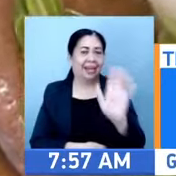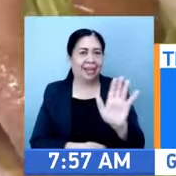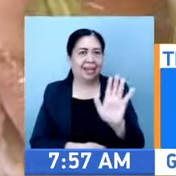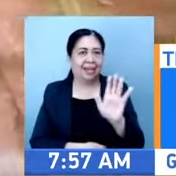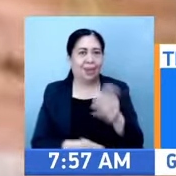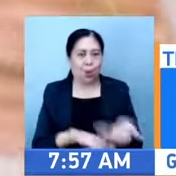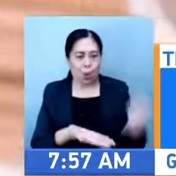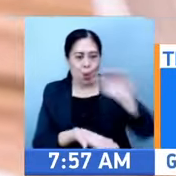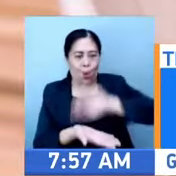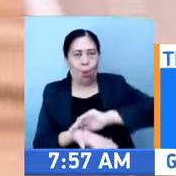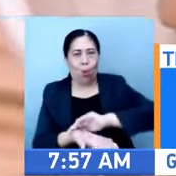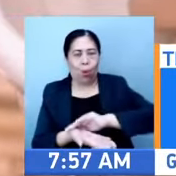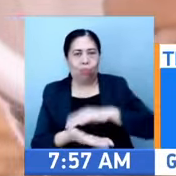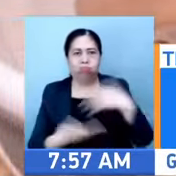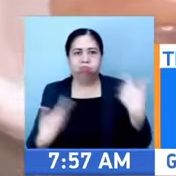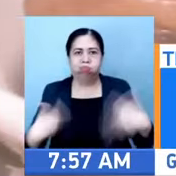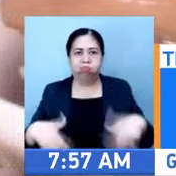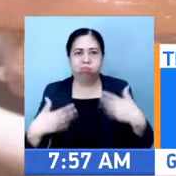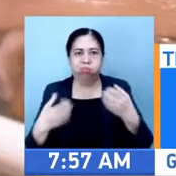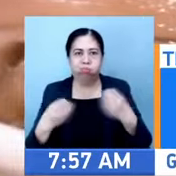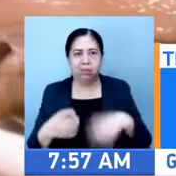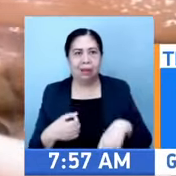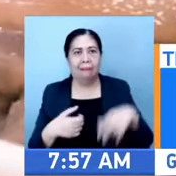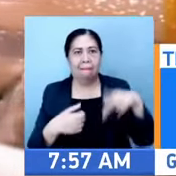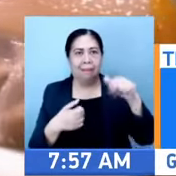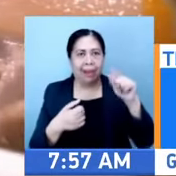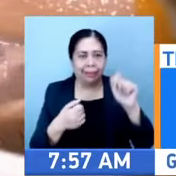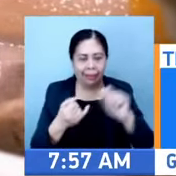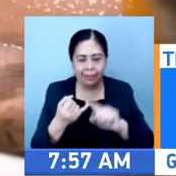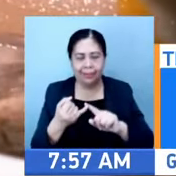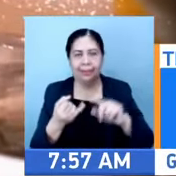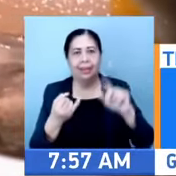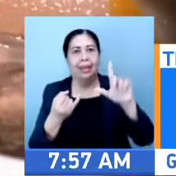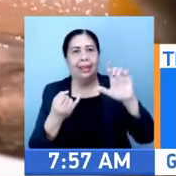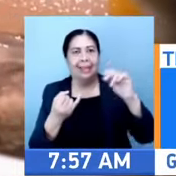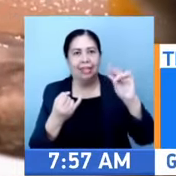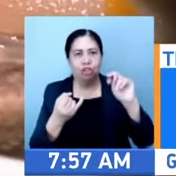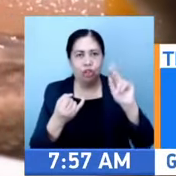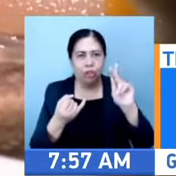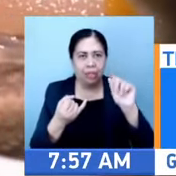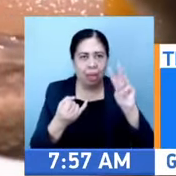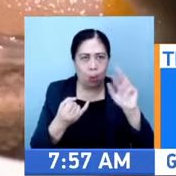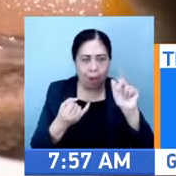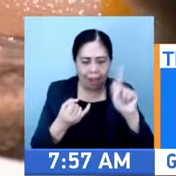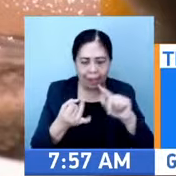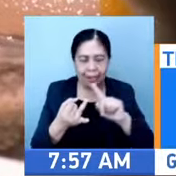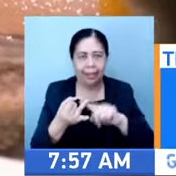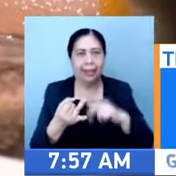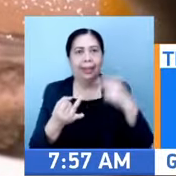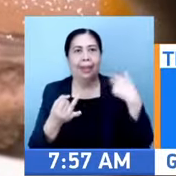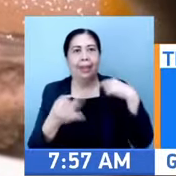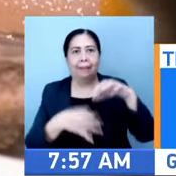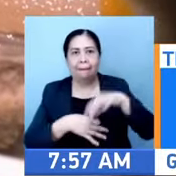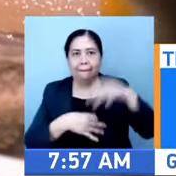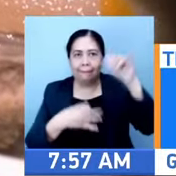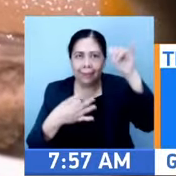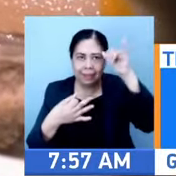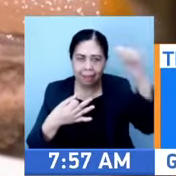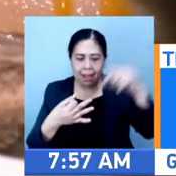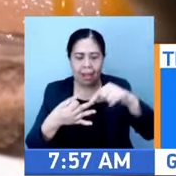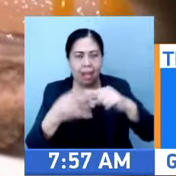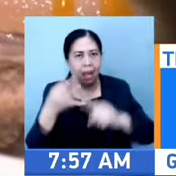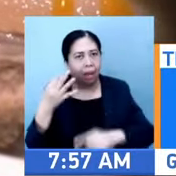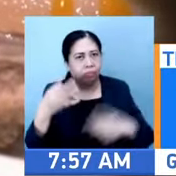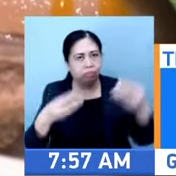saan merong pata, merong lechon kawali, at saka merong karne ng baka. And of course, kanina pinakita namin sa